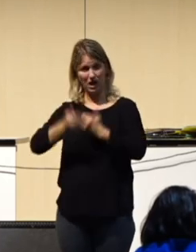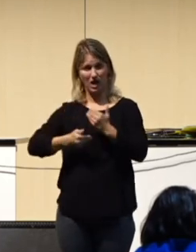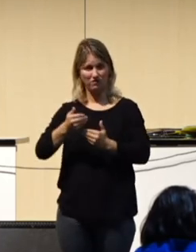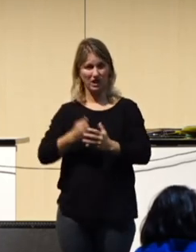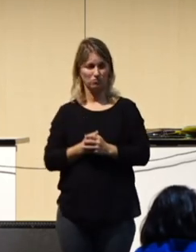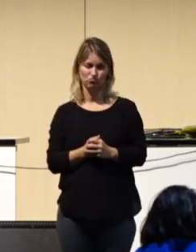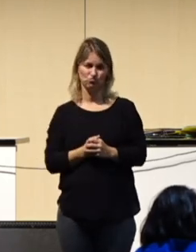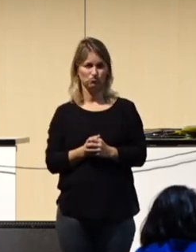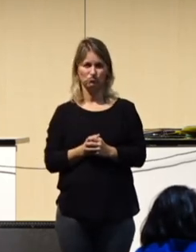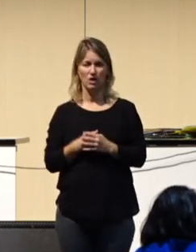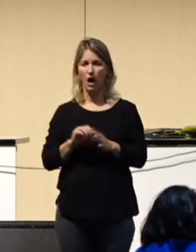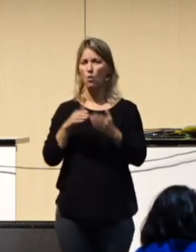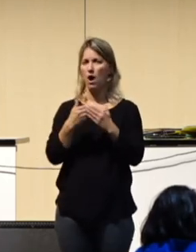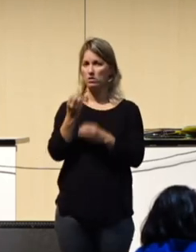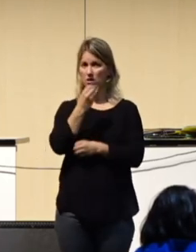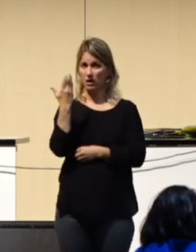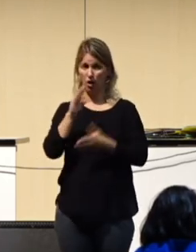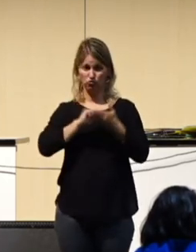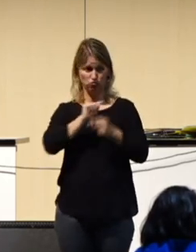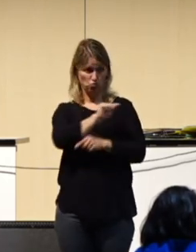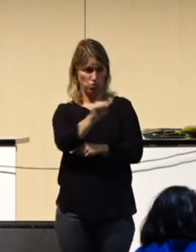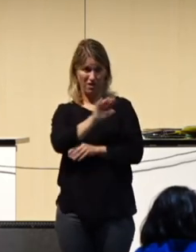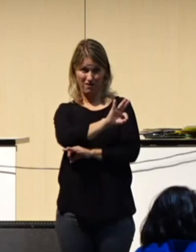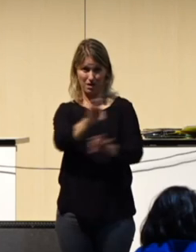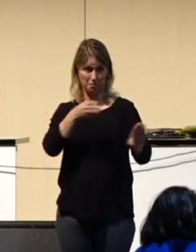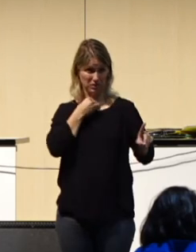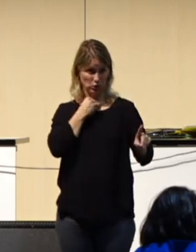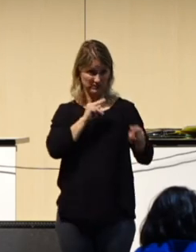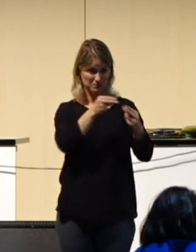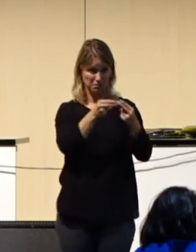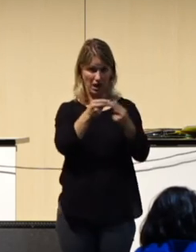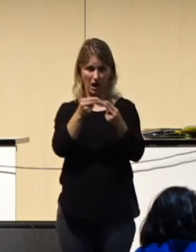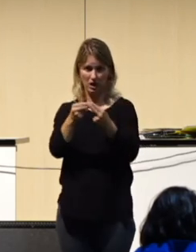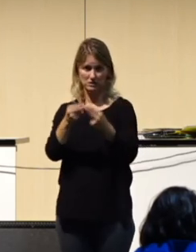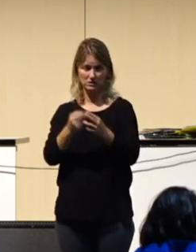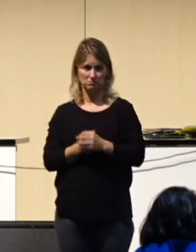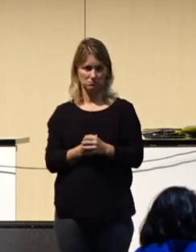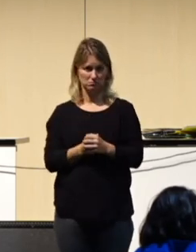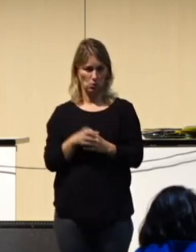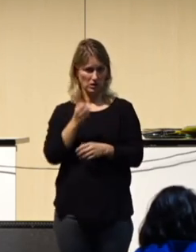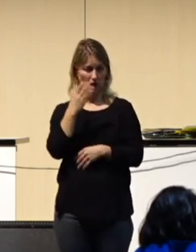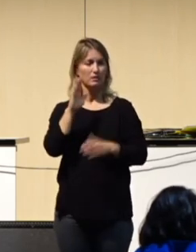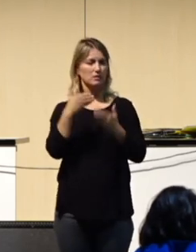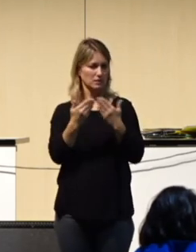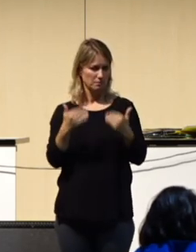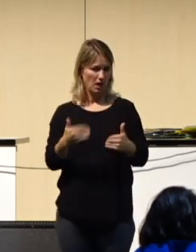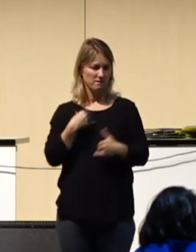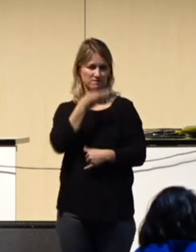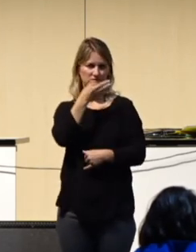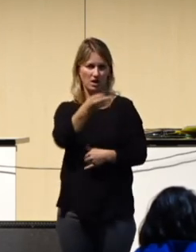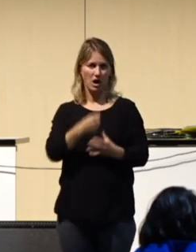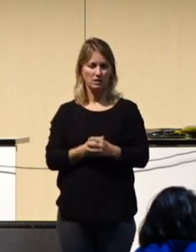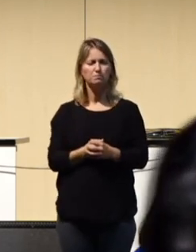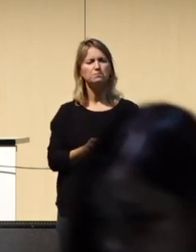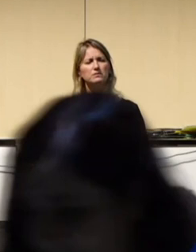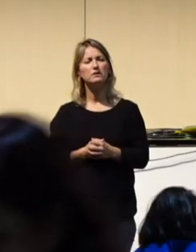nicht klar, ob es auf die Bedürfnisse der Schulen ausgerichtet ist. Deshalb meine Fragen. Wie viele